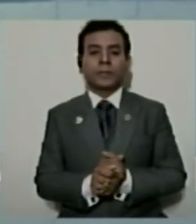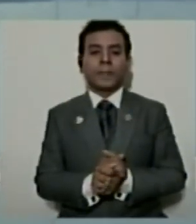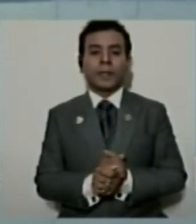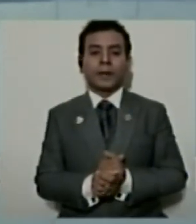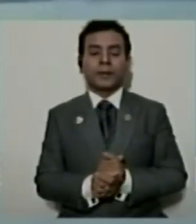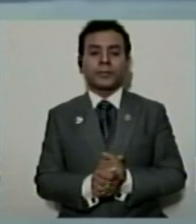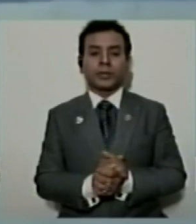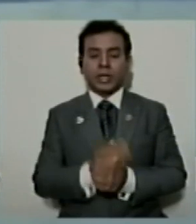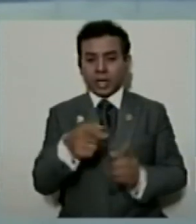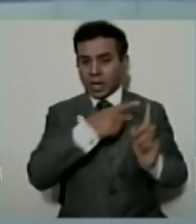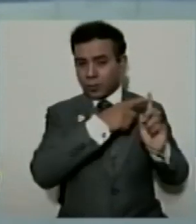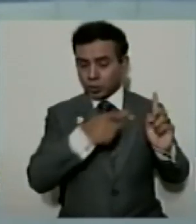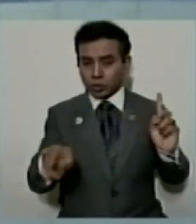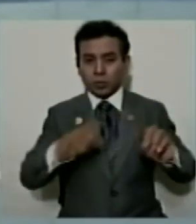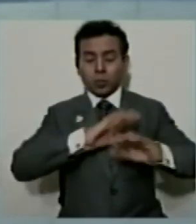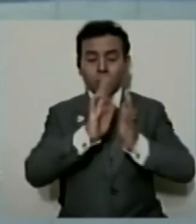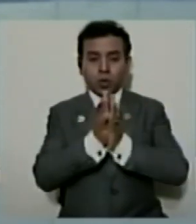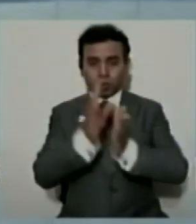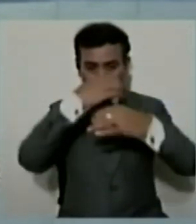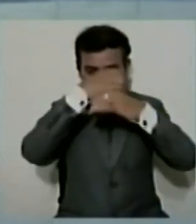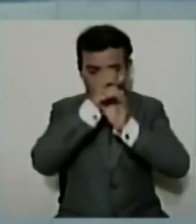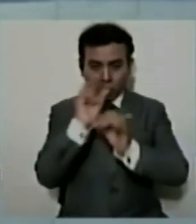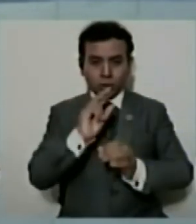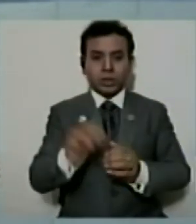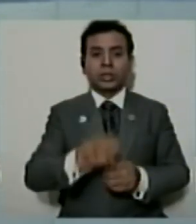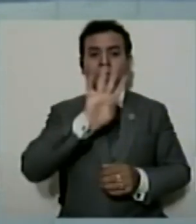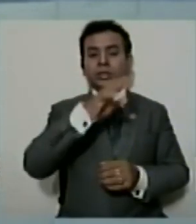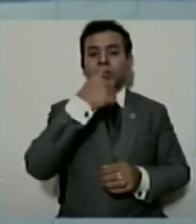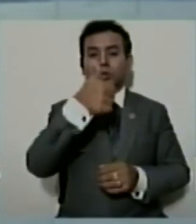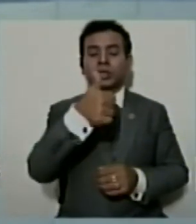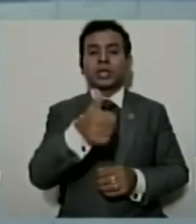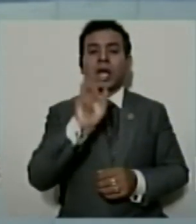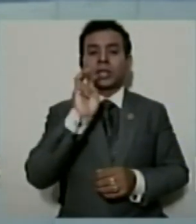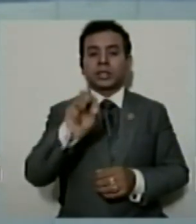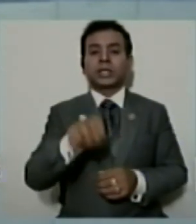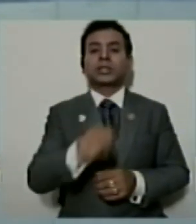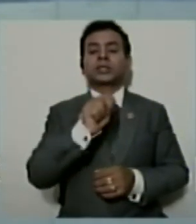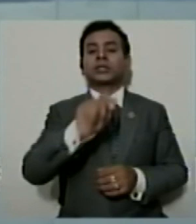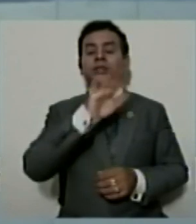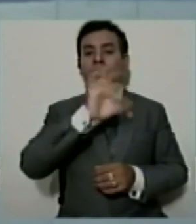43,589 জন, এবং আমাদের গতকালের নমুনা সংগ্রহ ছিল